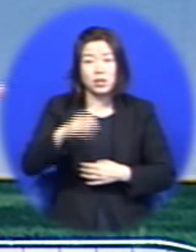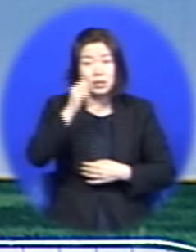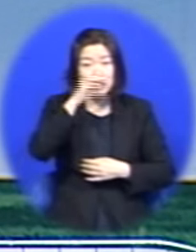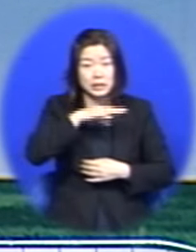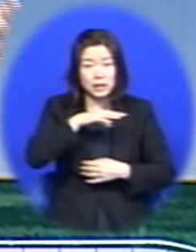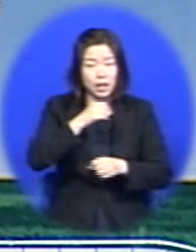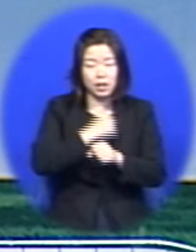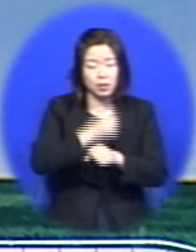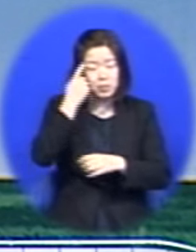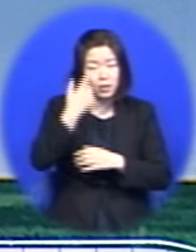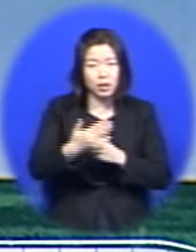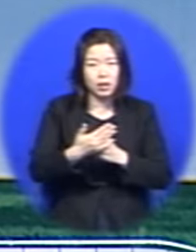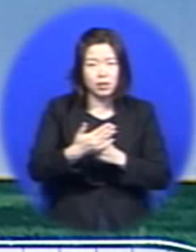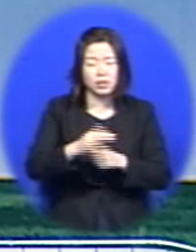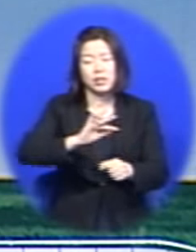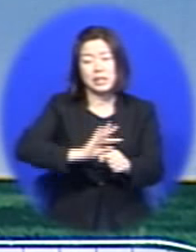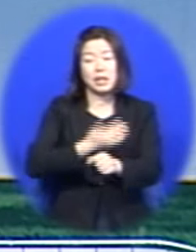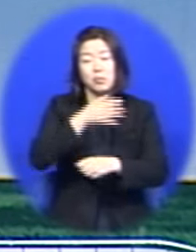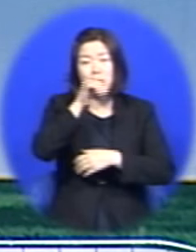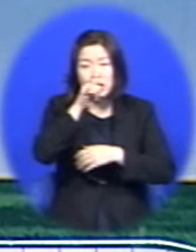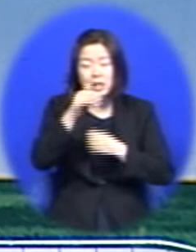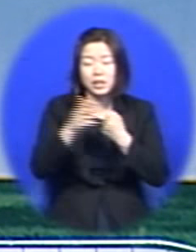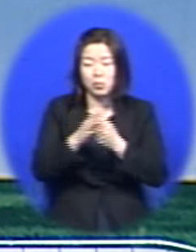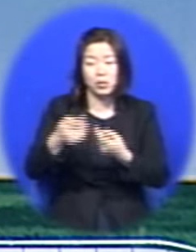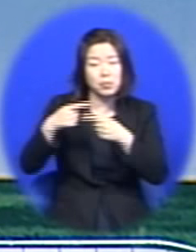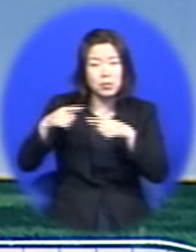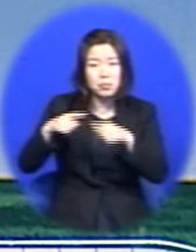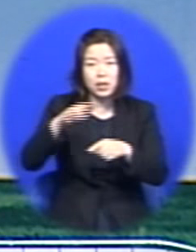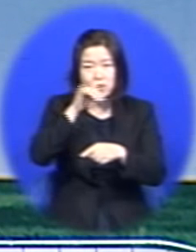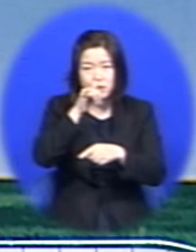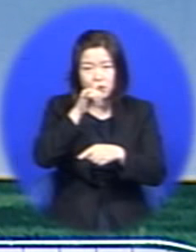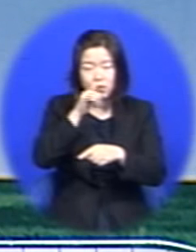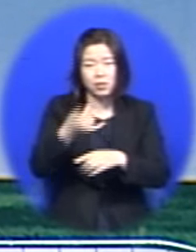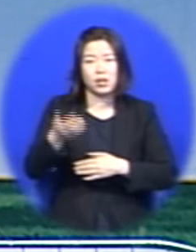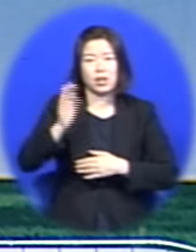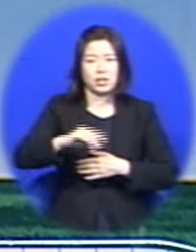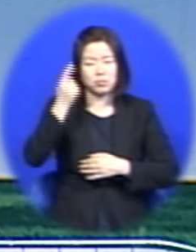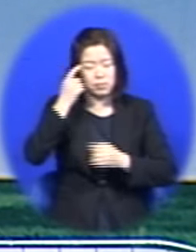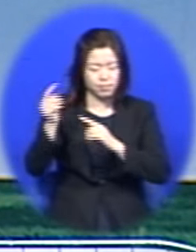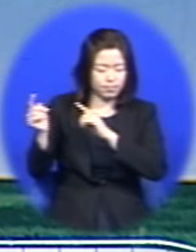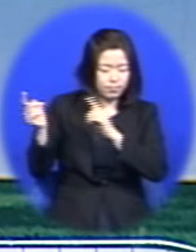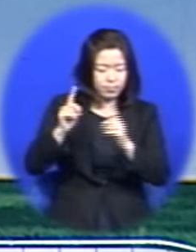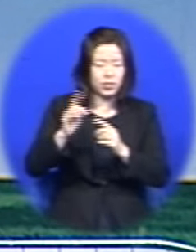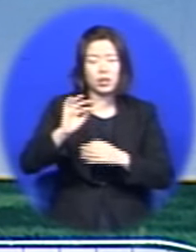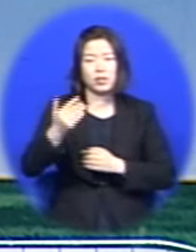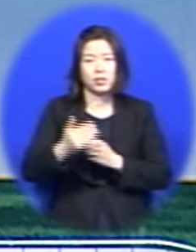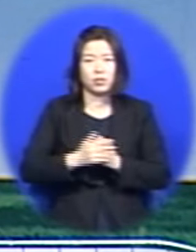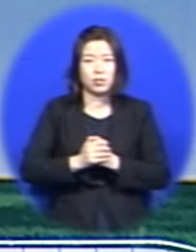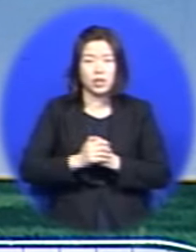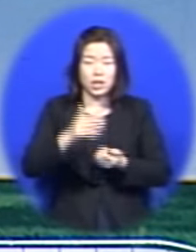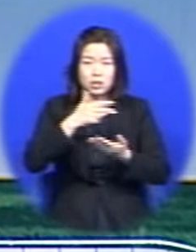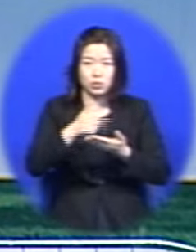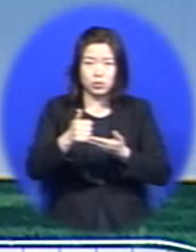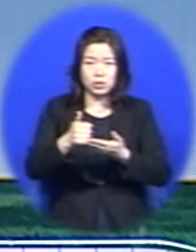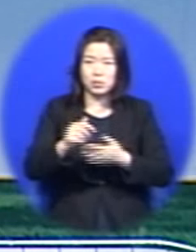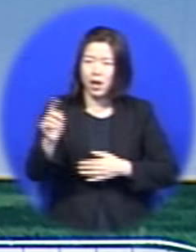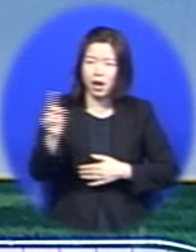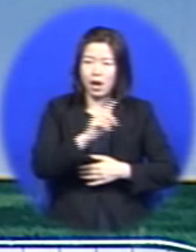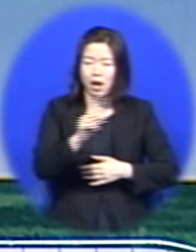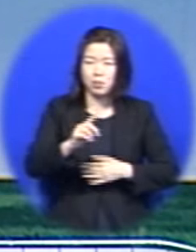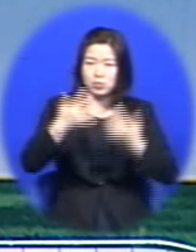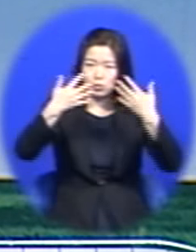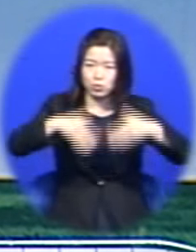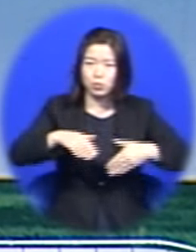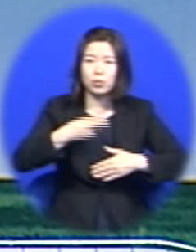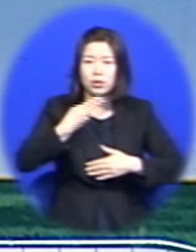그러겠어요? 잘못했으니까 우리가 비판하는 거잖아요. 그러나 정신 똑바로 차려야 돼요. 주님은 아무